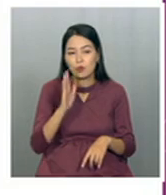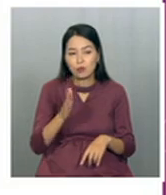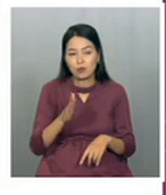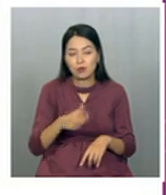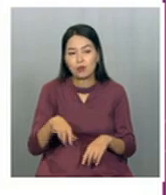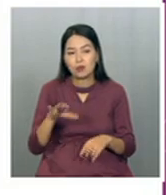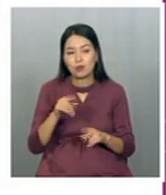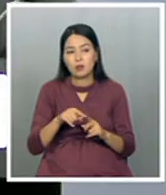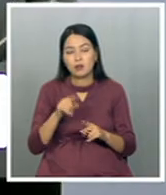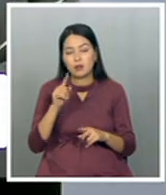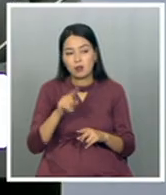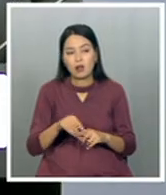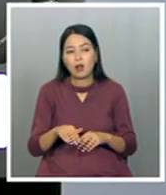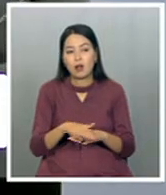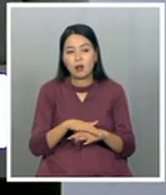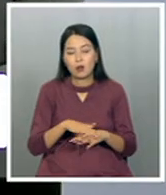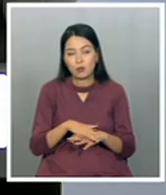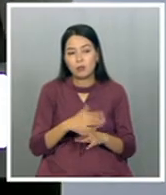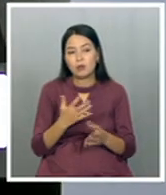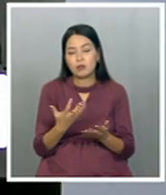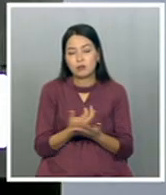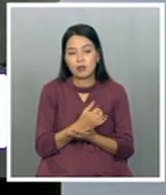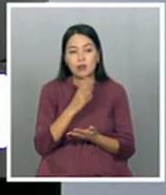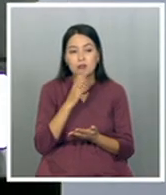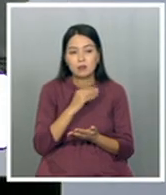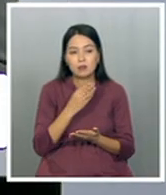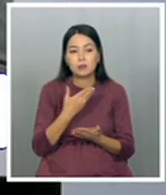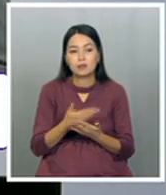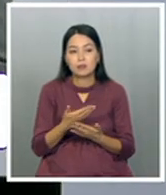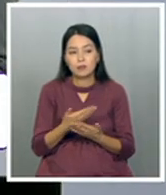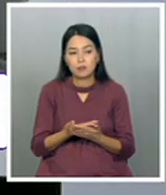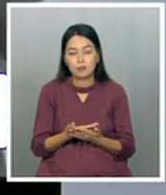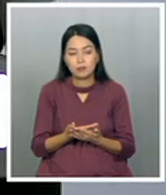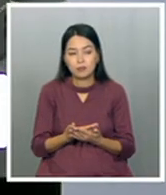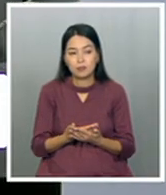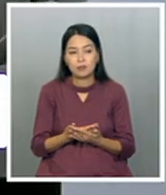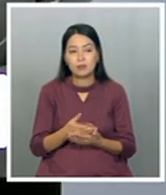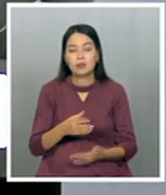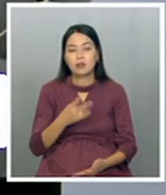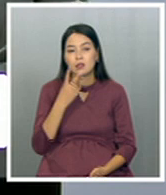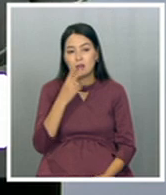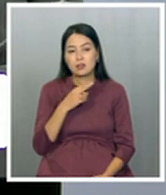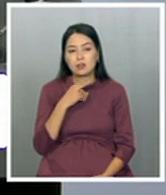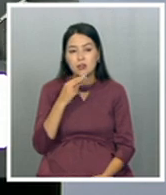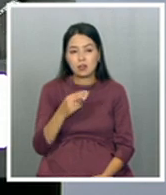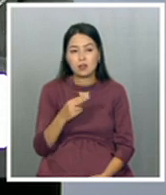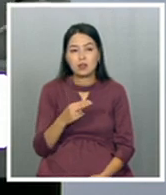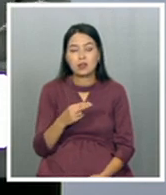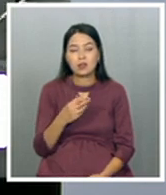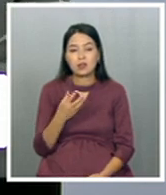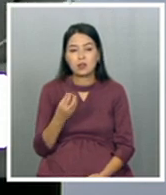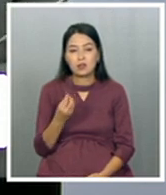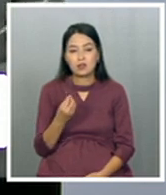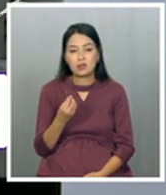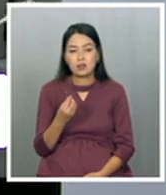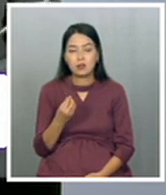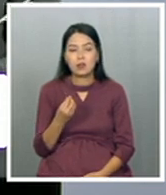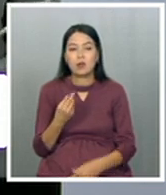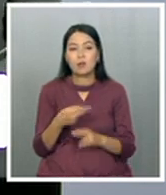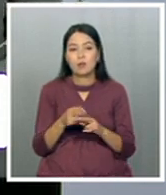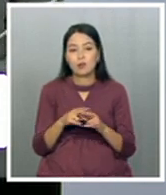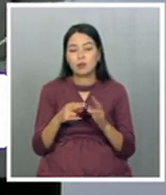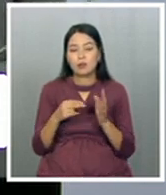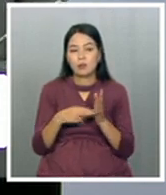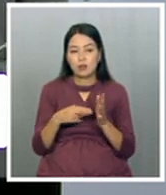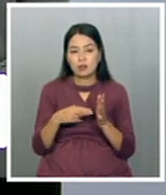олардың беттік ауданы қысқа болады. Мысалы, үлкен емен ағашын қарайтын болсаңыздар, бір үлкен емен ағашында 100